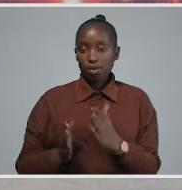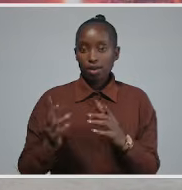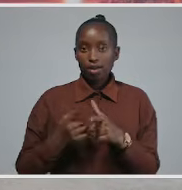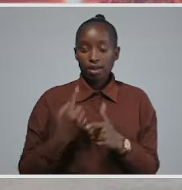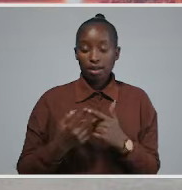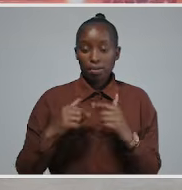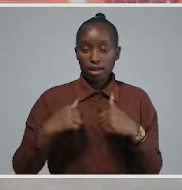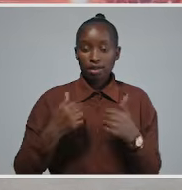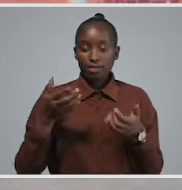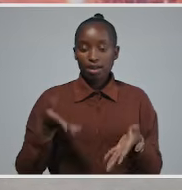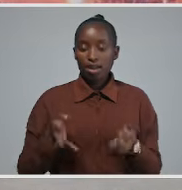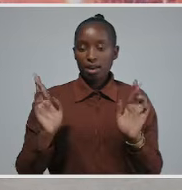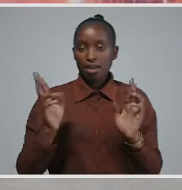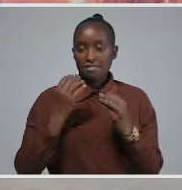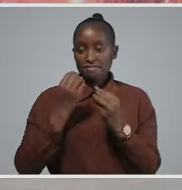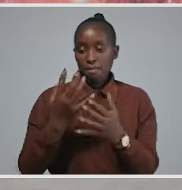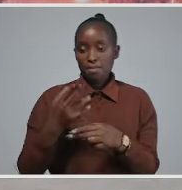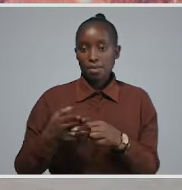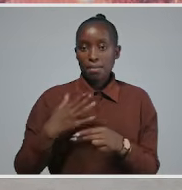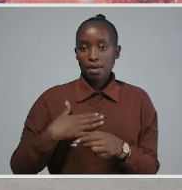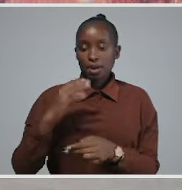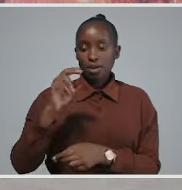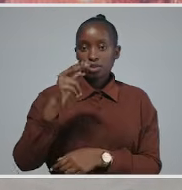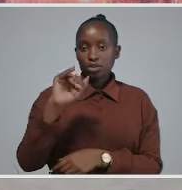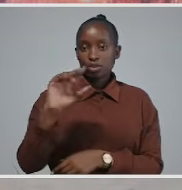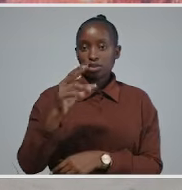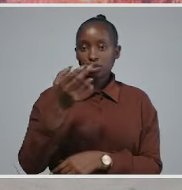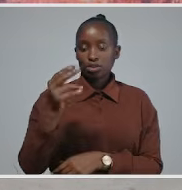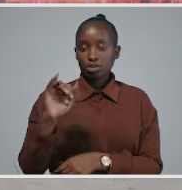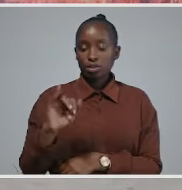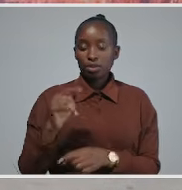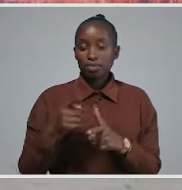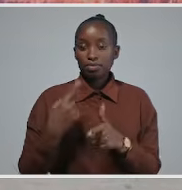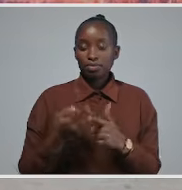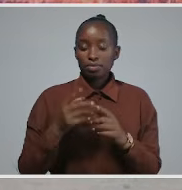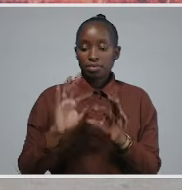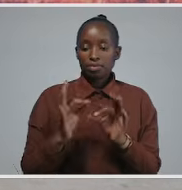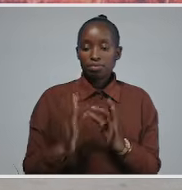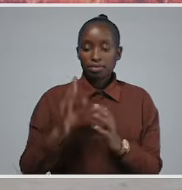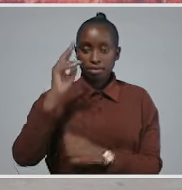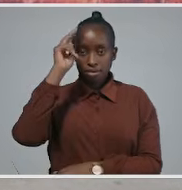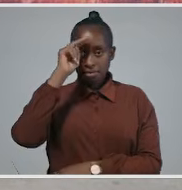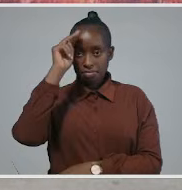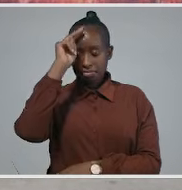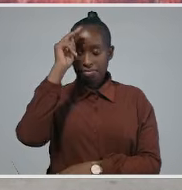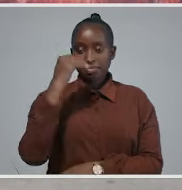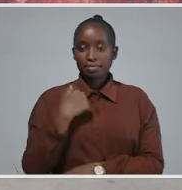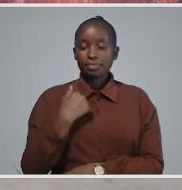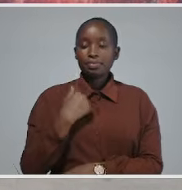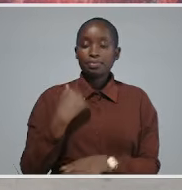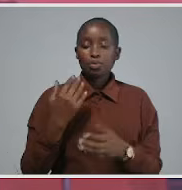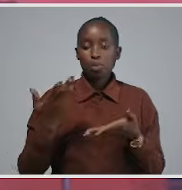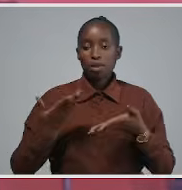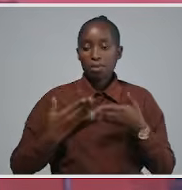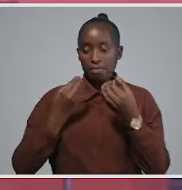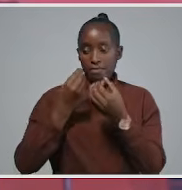Kwa hapa niweze kukujuza. Jina langu ni Chichi Josephine Kariuki, mtafsiri kwenye lugha ya ishara, anafahamika kama Roda Nyamai. Karibu sana ni